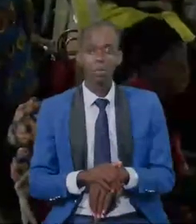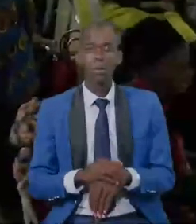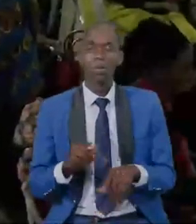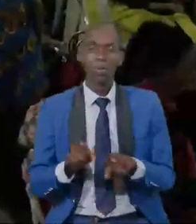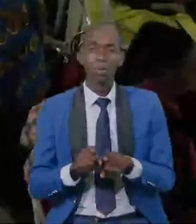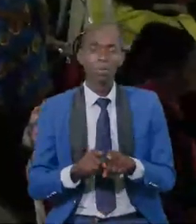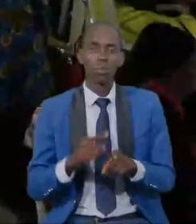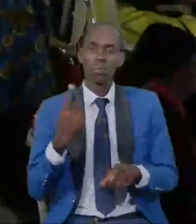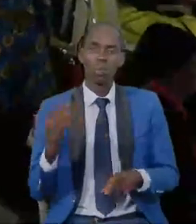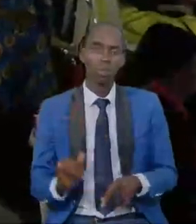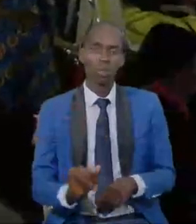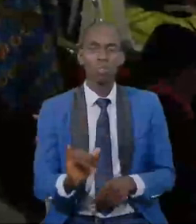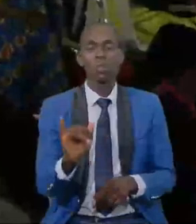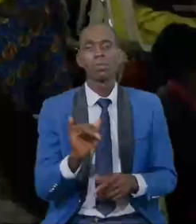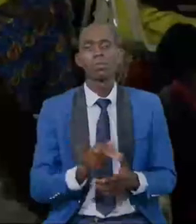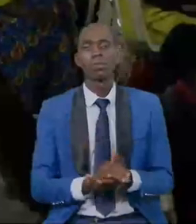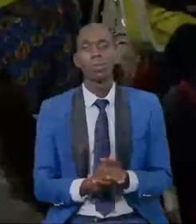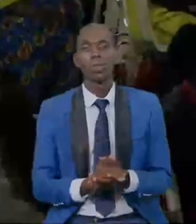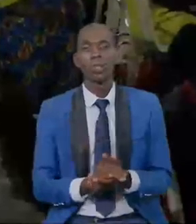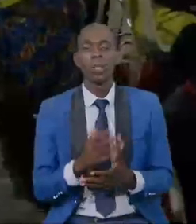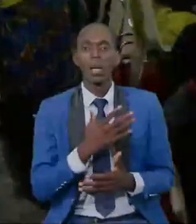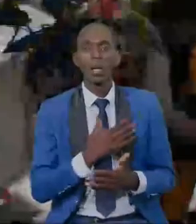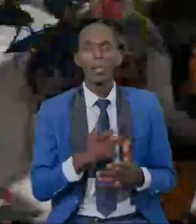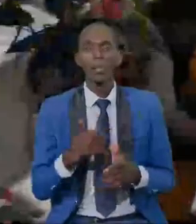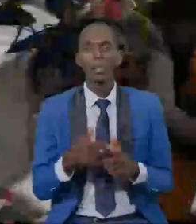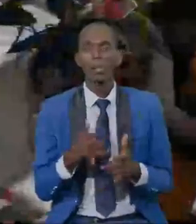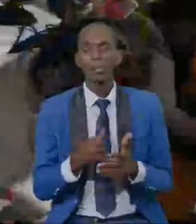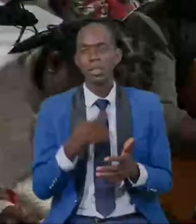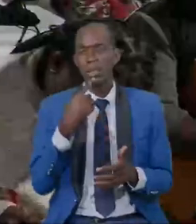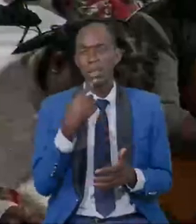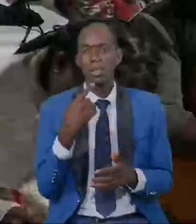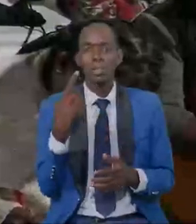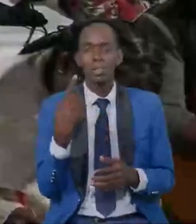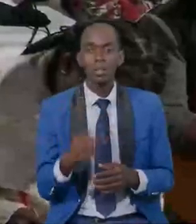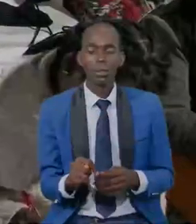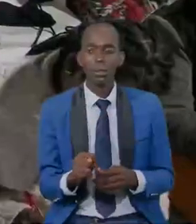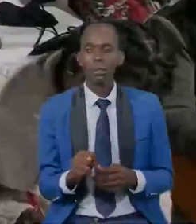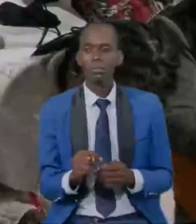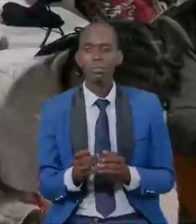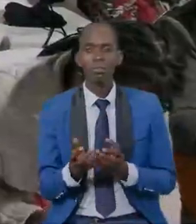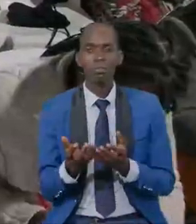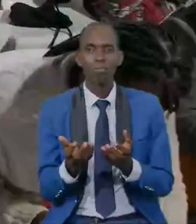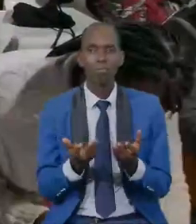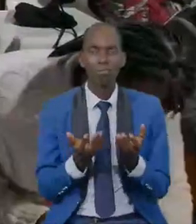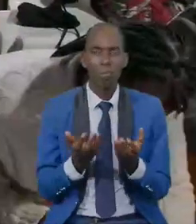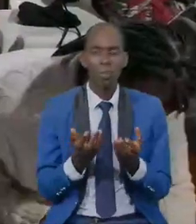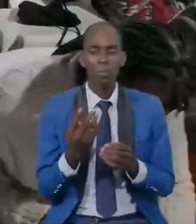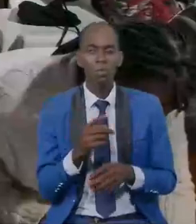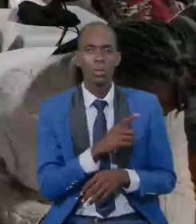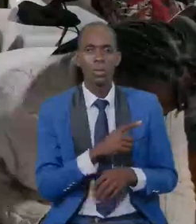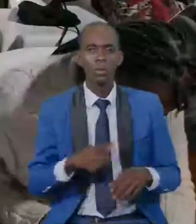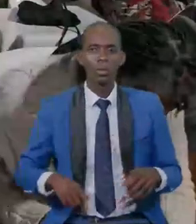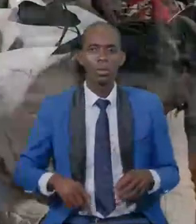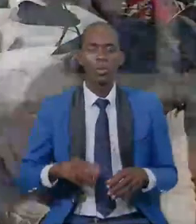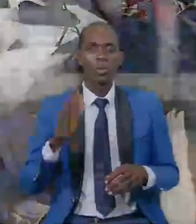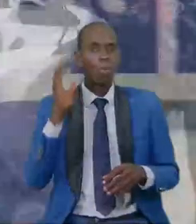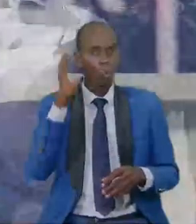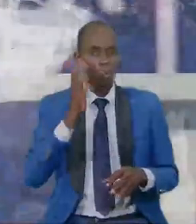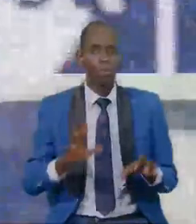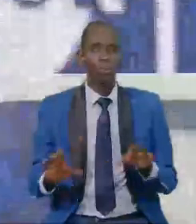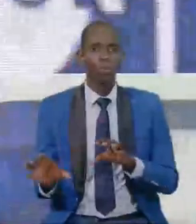Dès maintenant et à toujours. The zeal of the Lord of hosts will perform